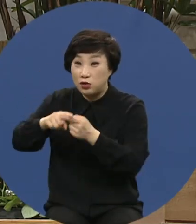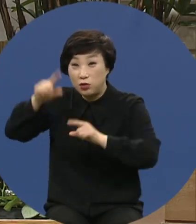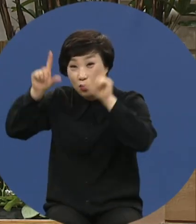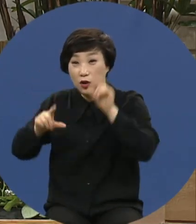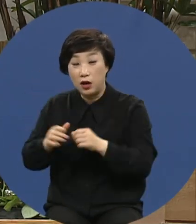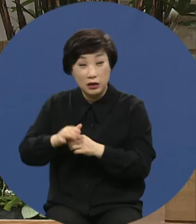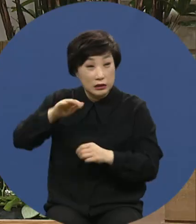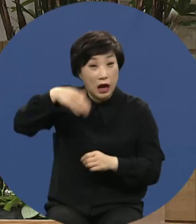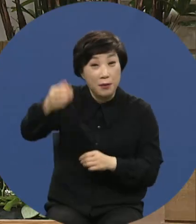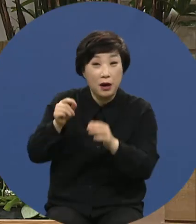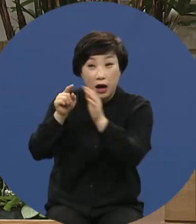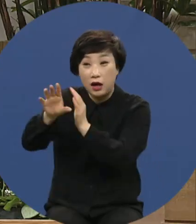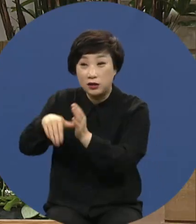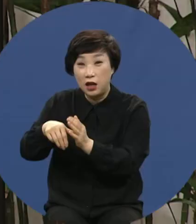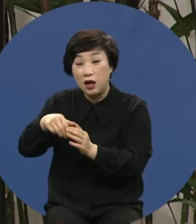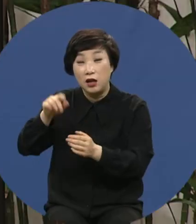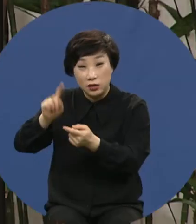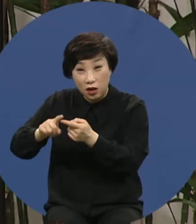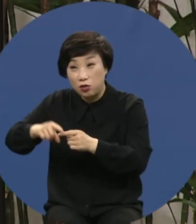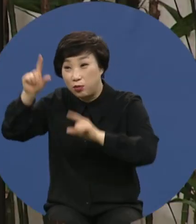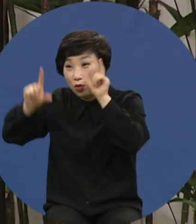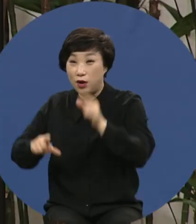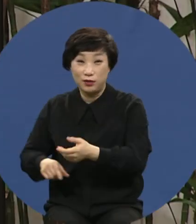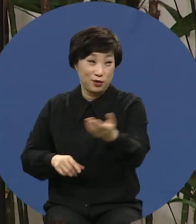예, 우린 예배당에 다음 주도 오고,